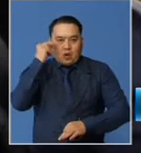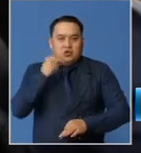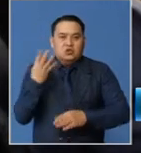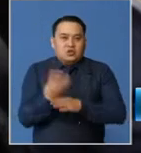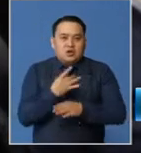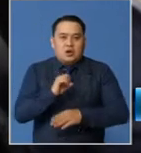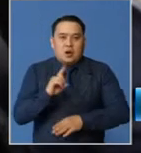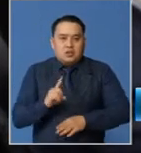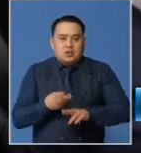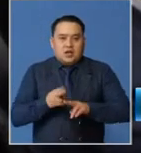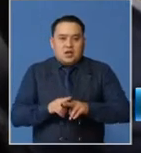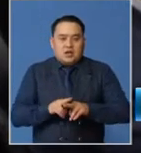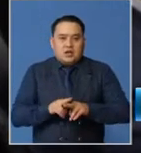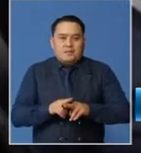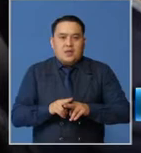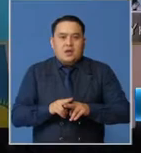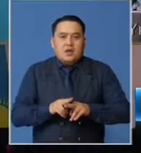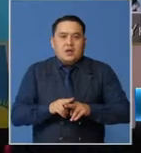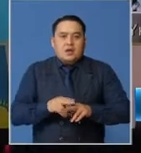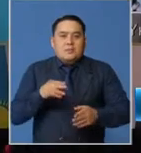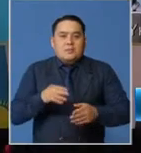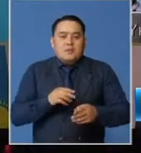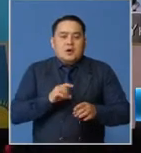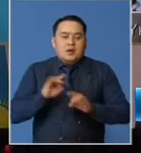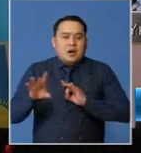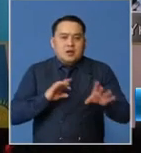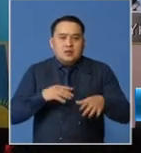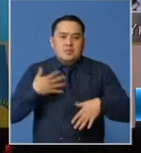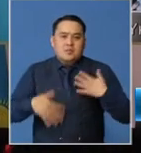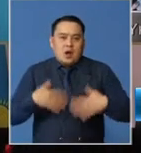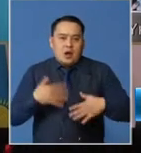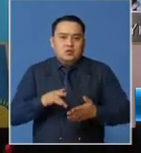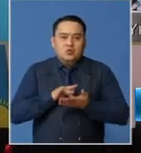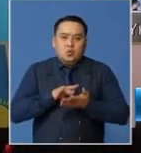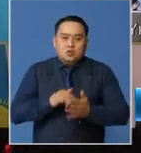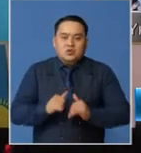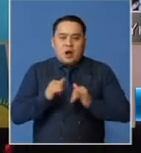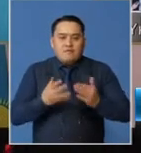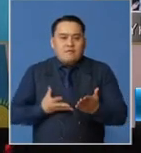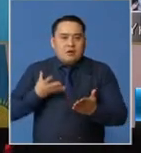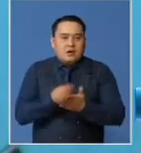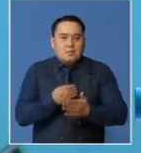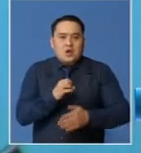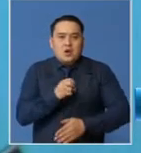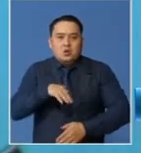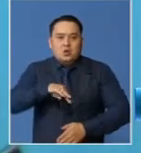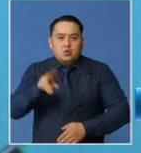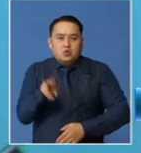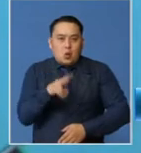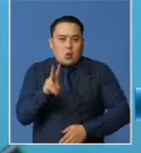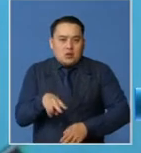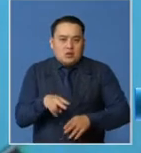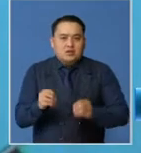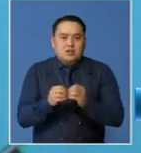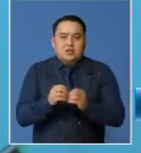раза, отметил Арыстанбек Мухаммедзиулы. Хромает маркетинг и продвижение туризма. Выделяется 1,5 миллиона долларов, что в